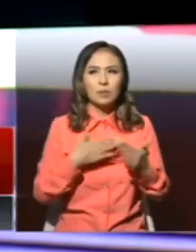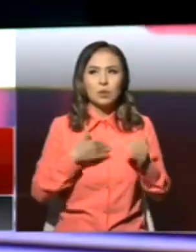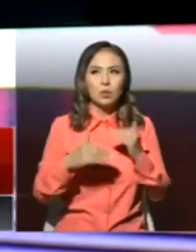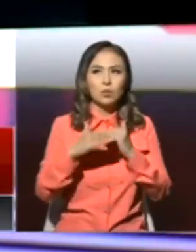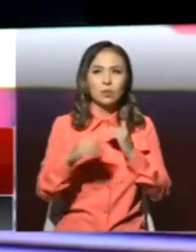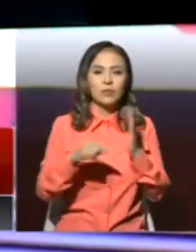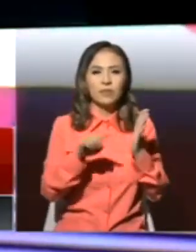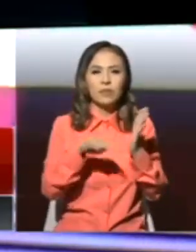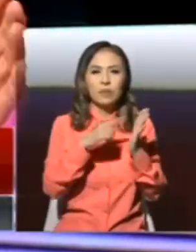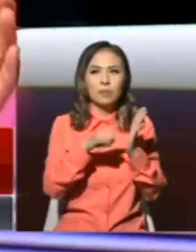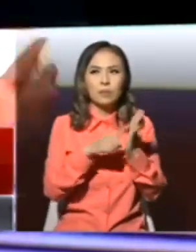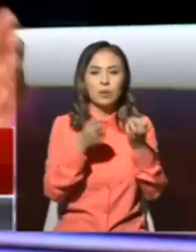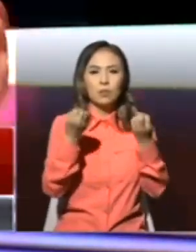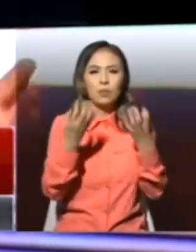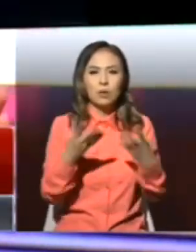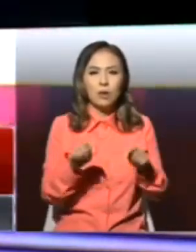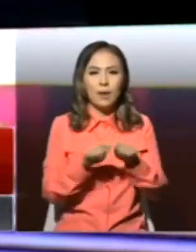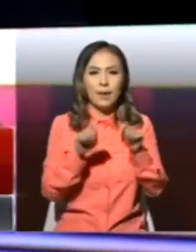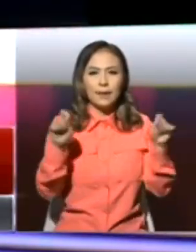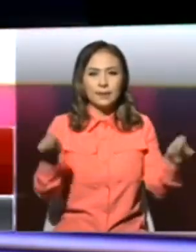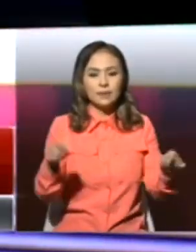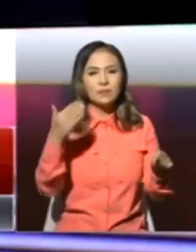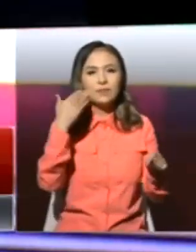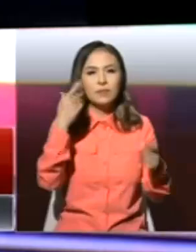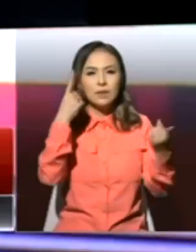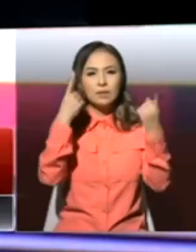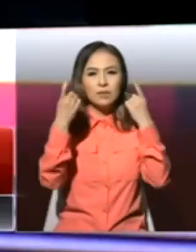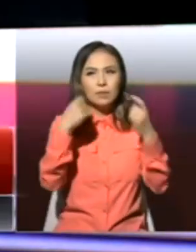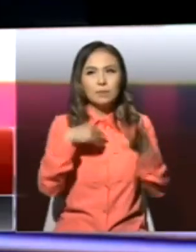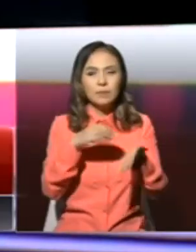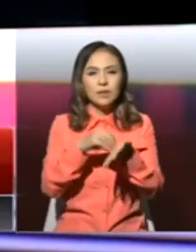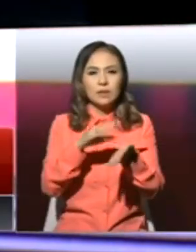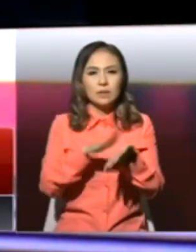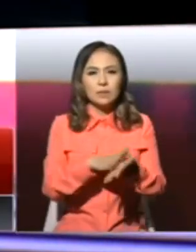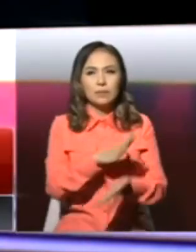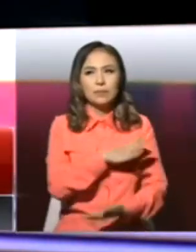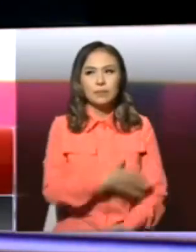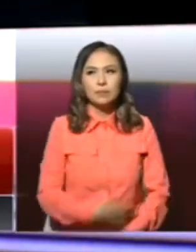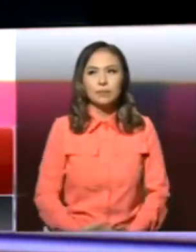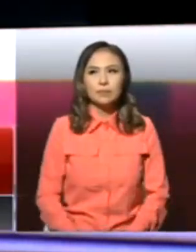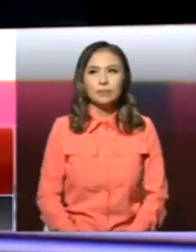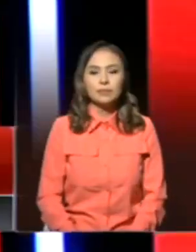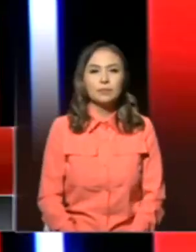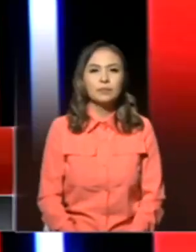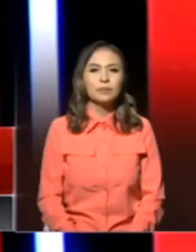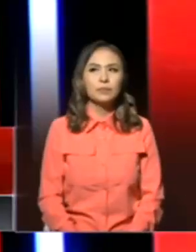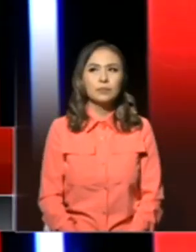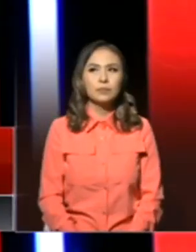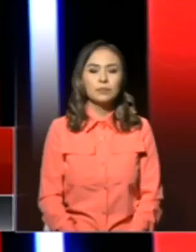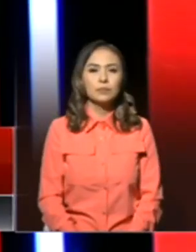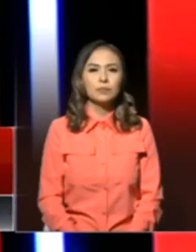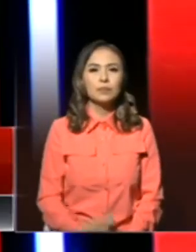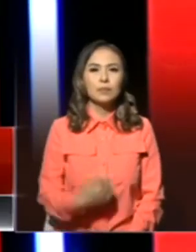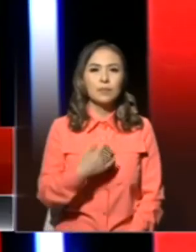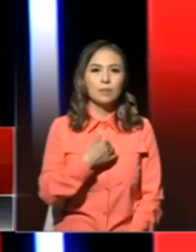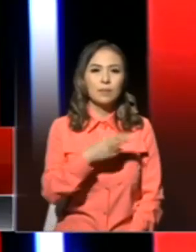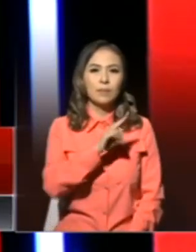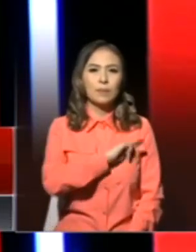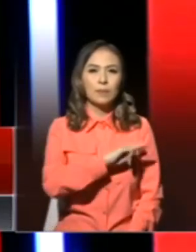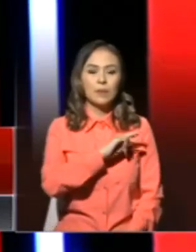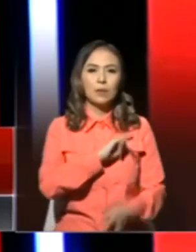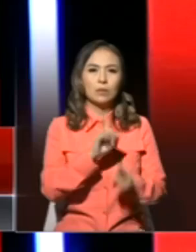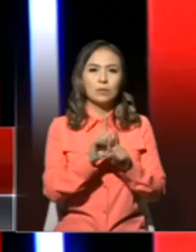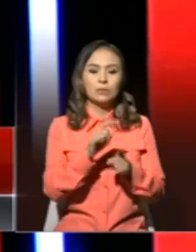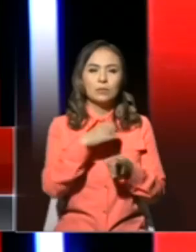да 700 мен әшін ашық деректердегі сандарды қойдым. Жақсы. Ереке, бұл жерде мен әріптесімнің сөзін әрі